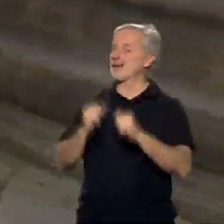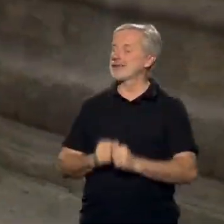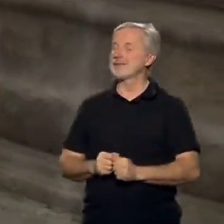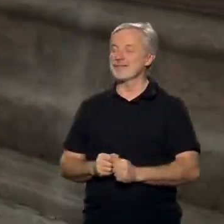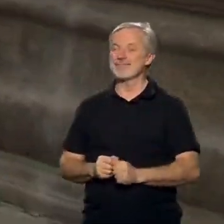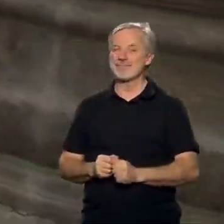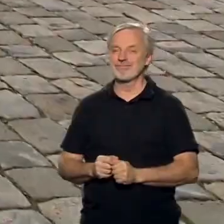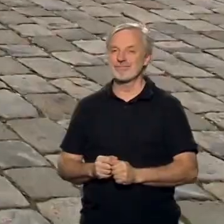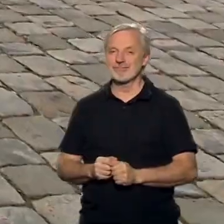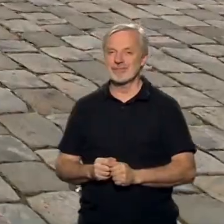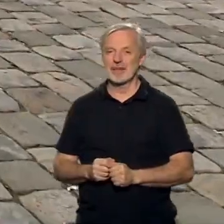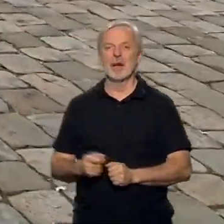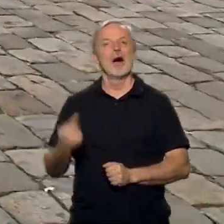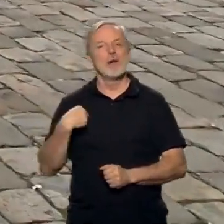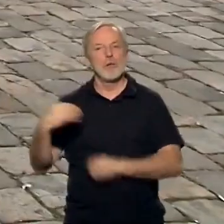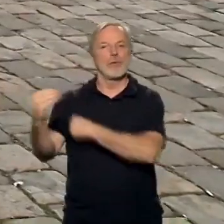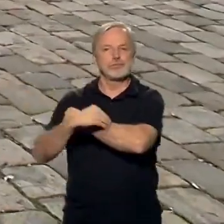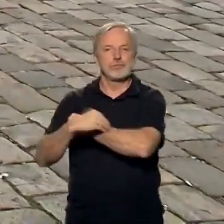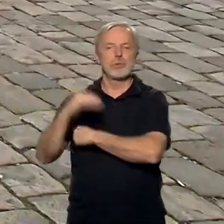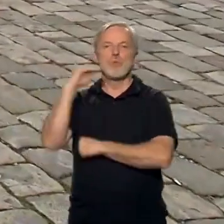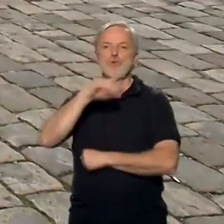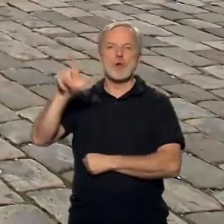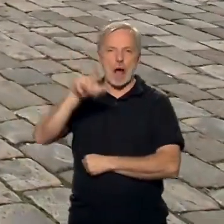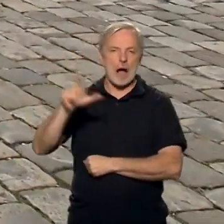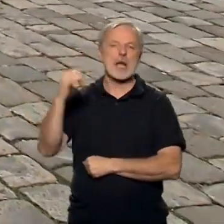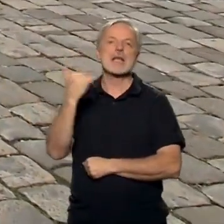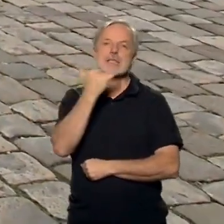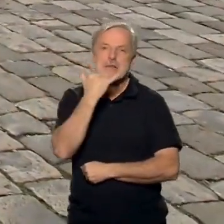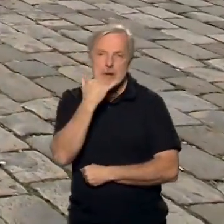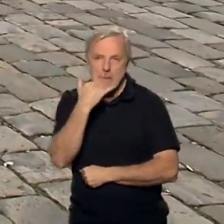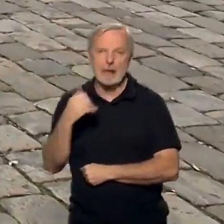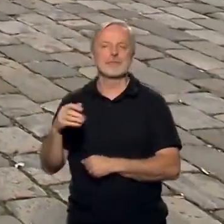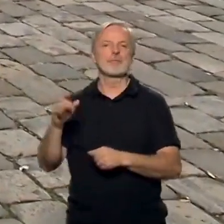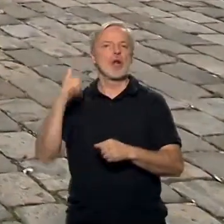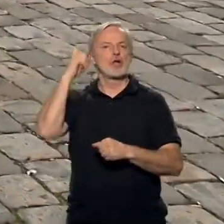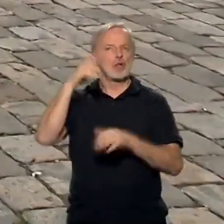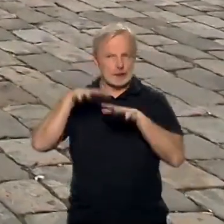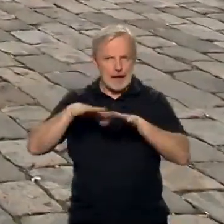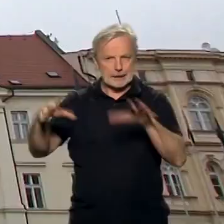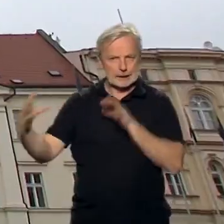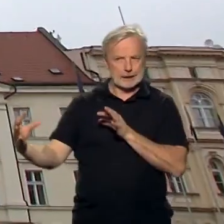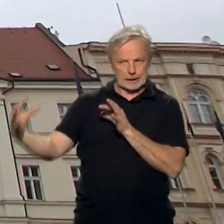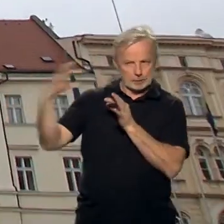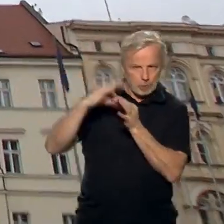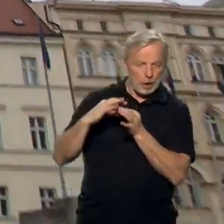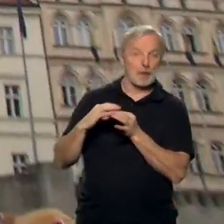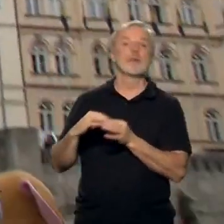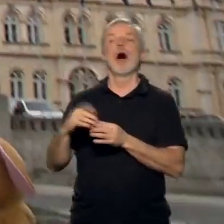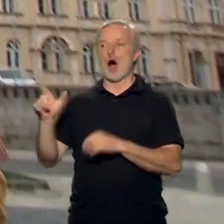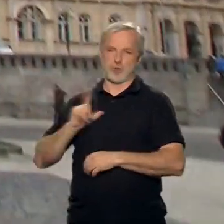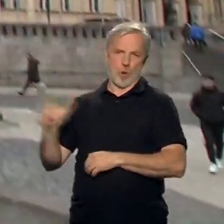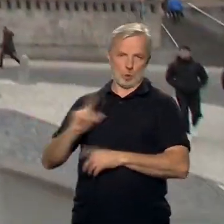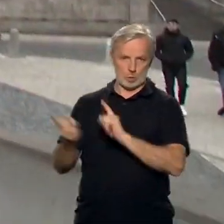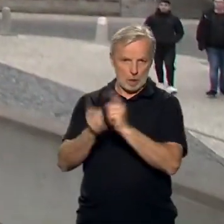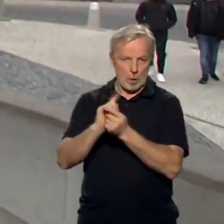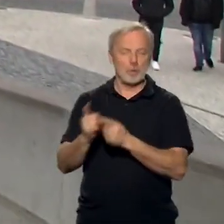krásný. Mě oslovil Láďa Cimrman přes sociální sítě a pak jsme se nějak domluvili, protože jsem zjistila, co vlastně